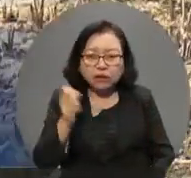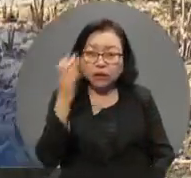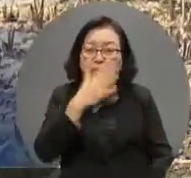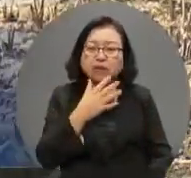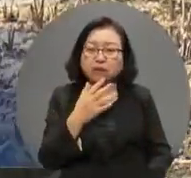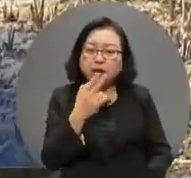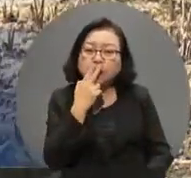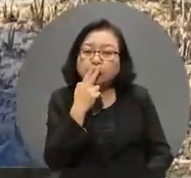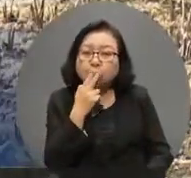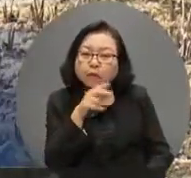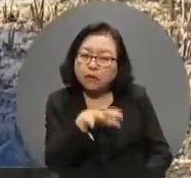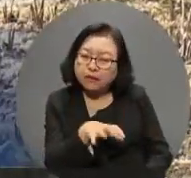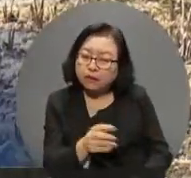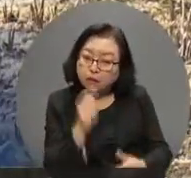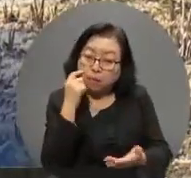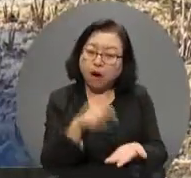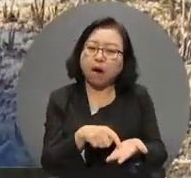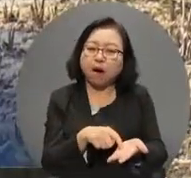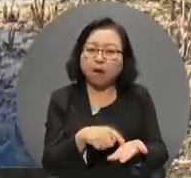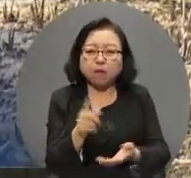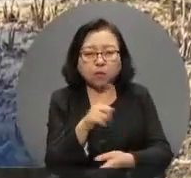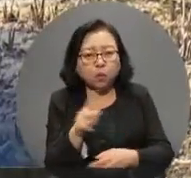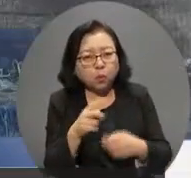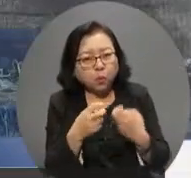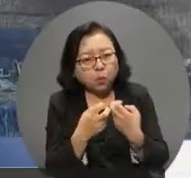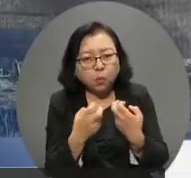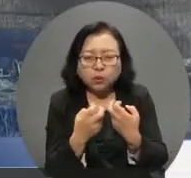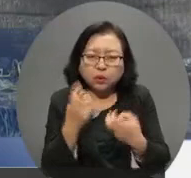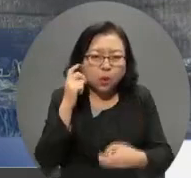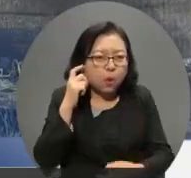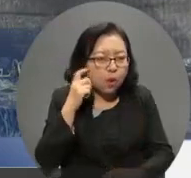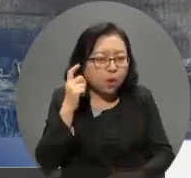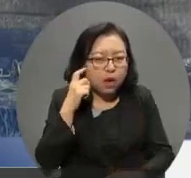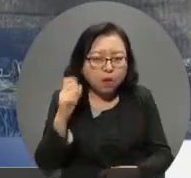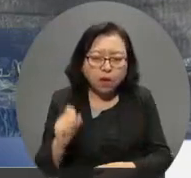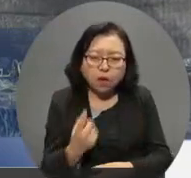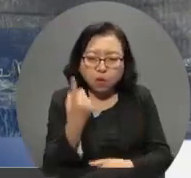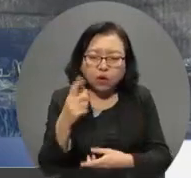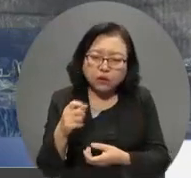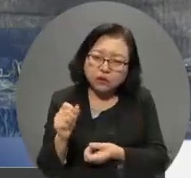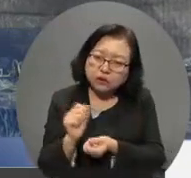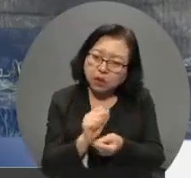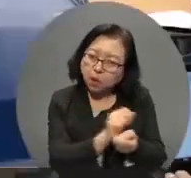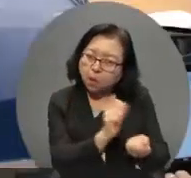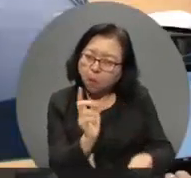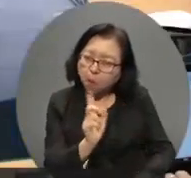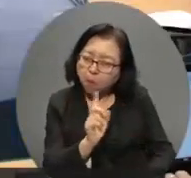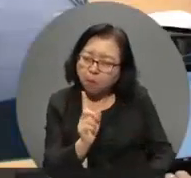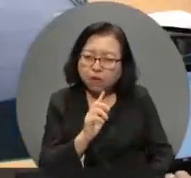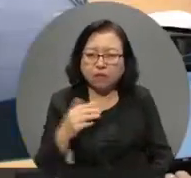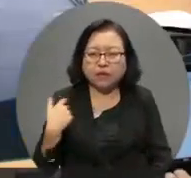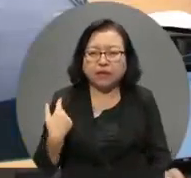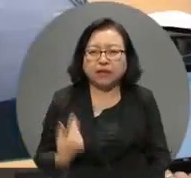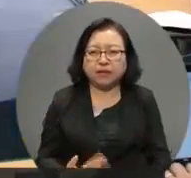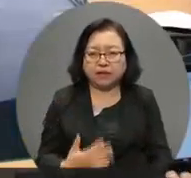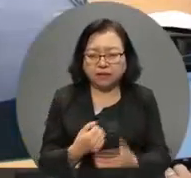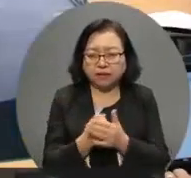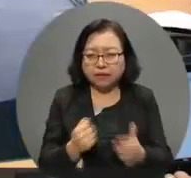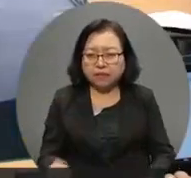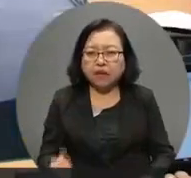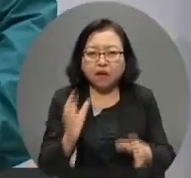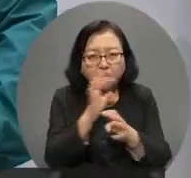나오니까 역학조사를 하게 될 겁니다. 근데 그거에 대해서 어떻게 이게 왔는지는 그때 아마 파악이 될 것 같습니다. 이렇다 보니